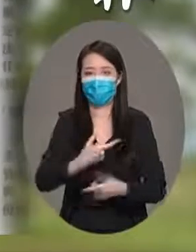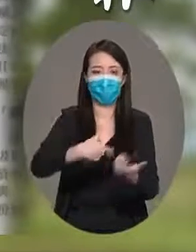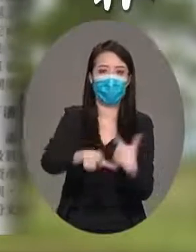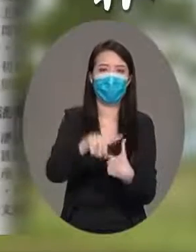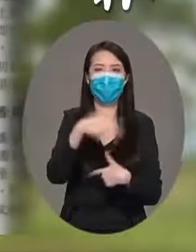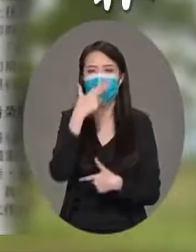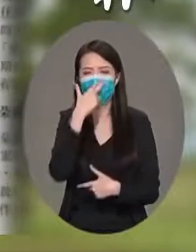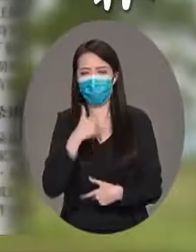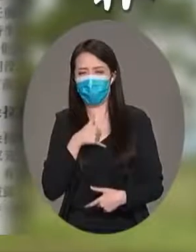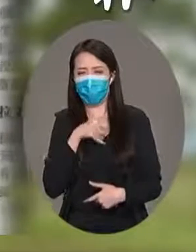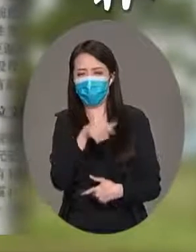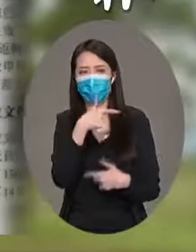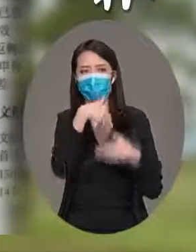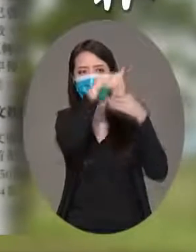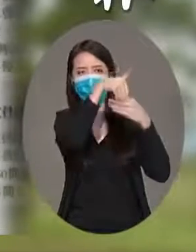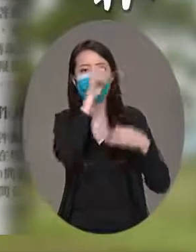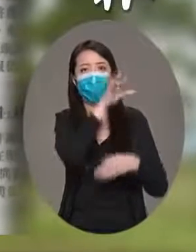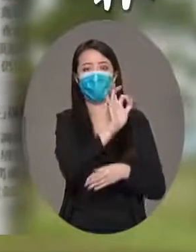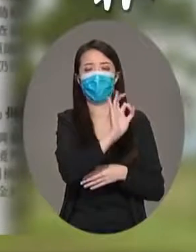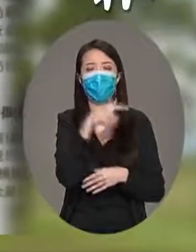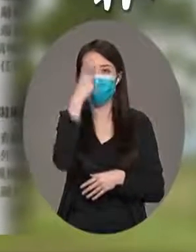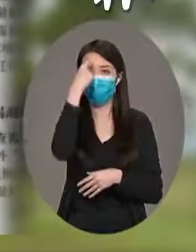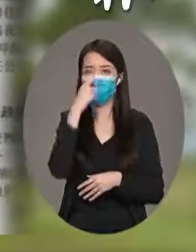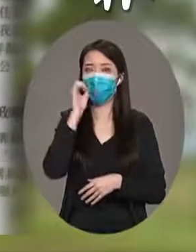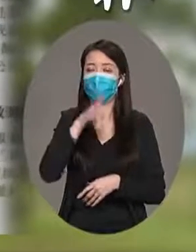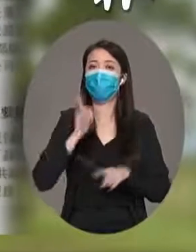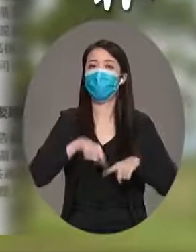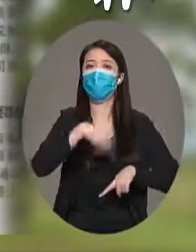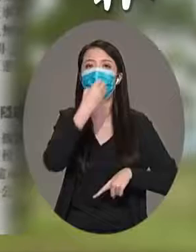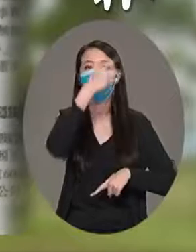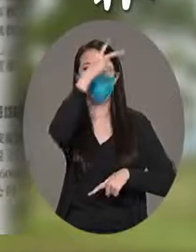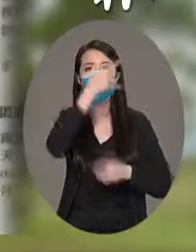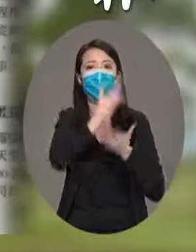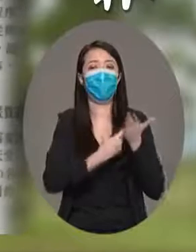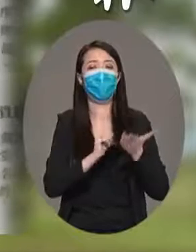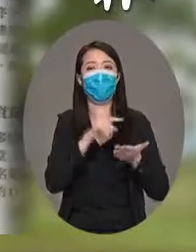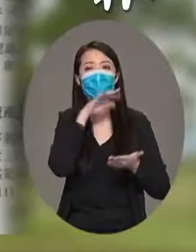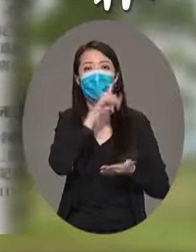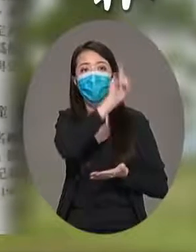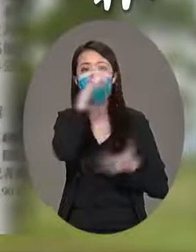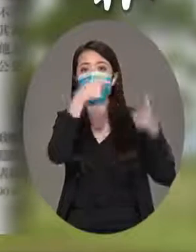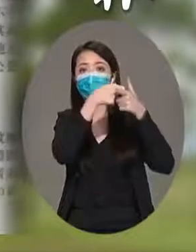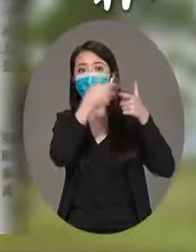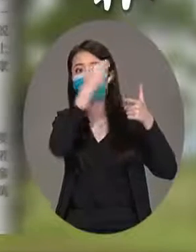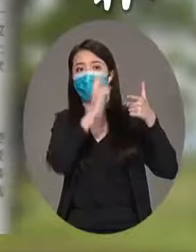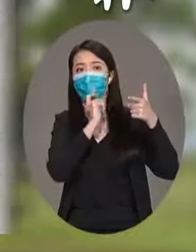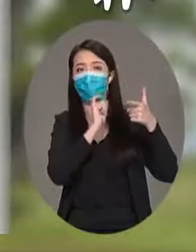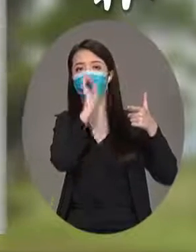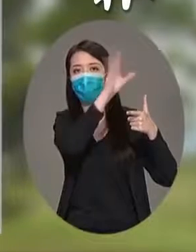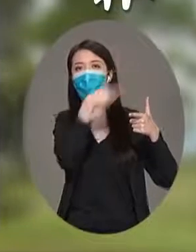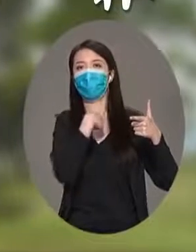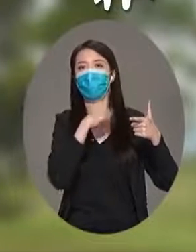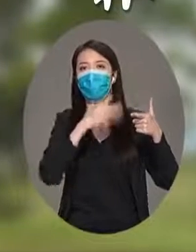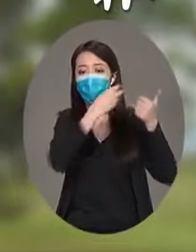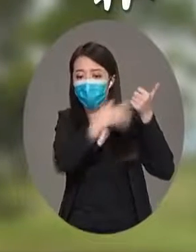有申報。梁振英回應說，港府制度是要求申報直接持有的公司股權，不用申報各